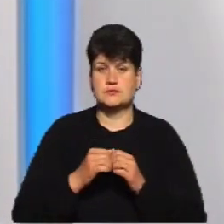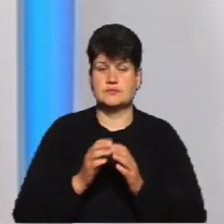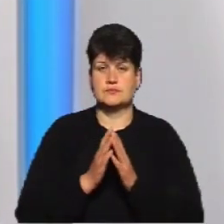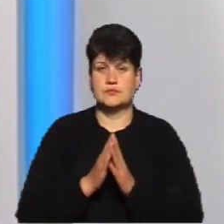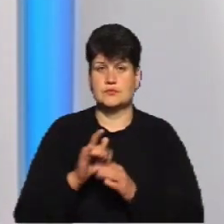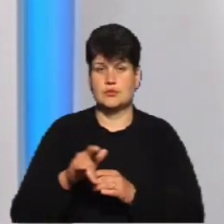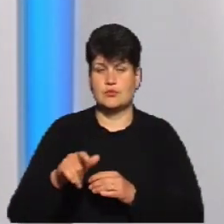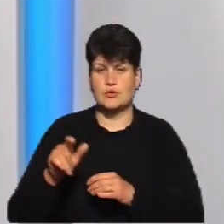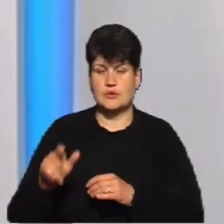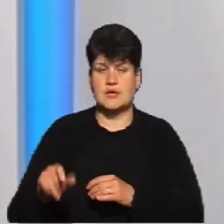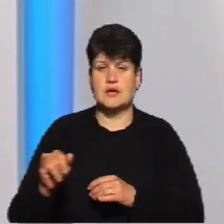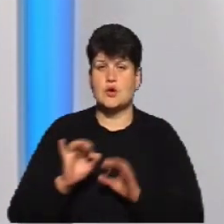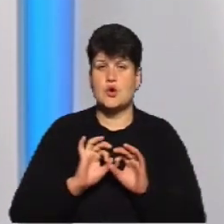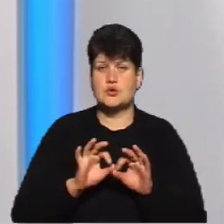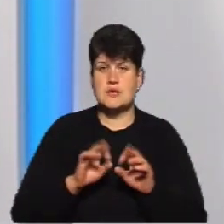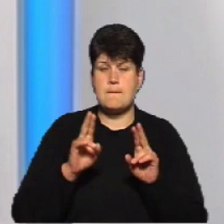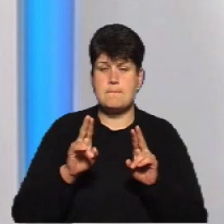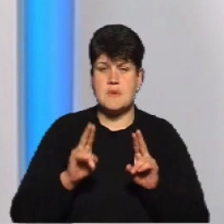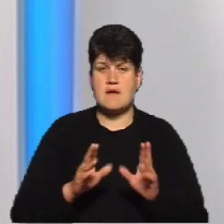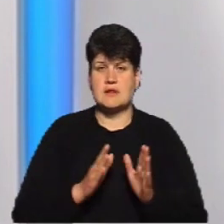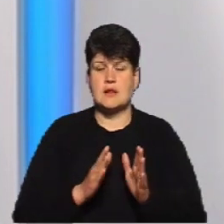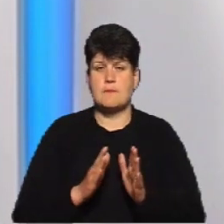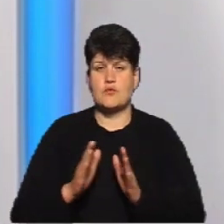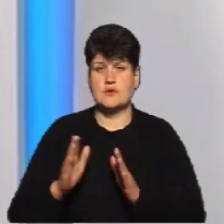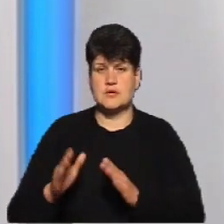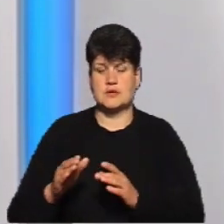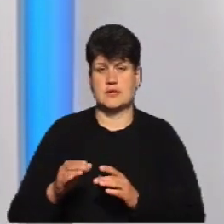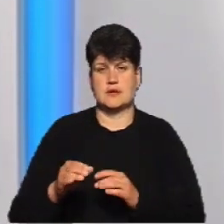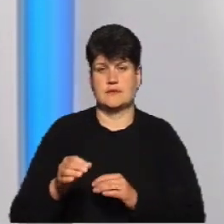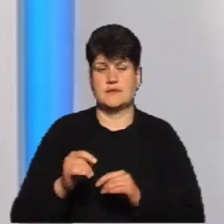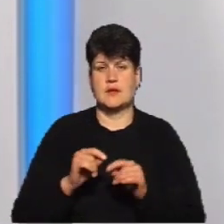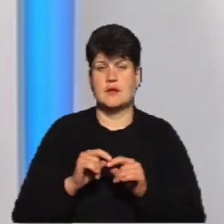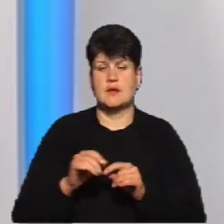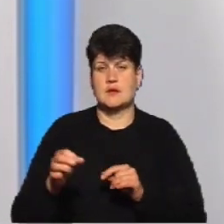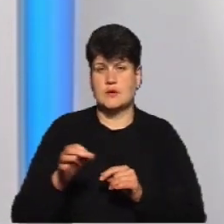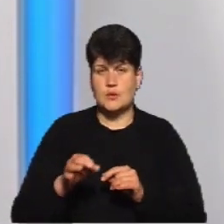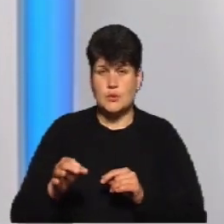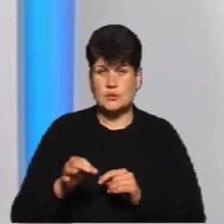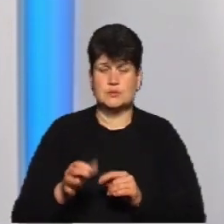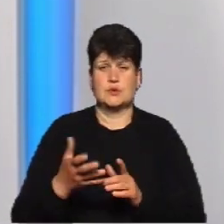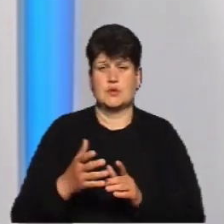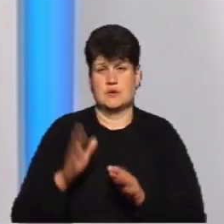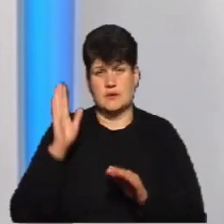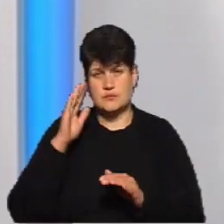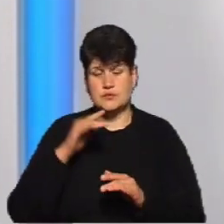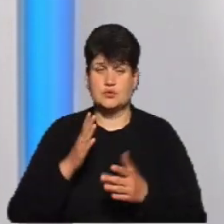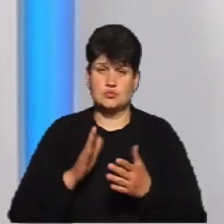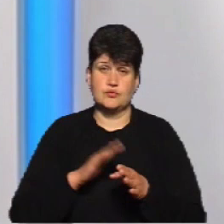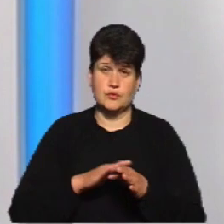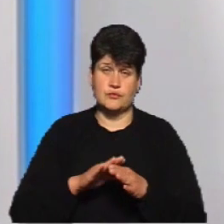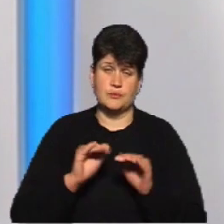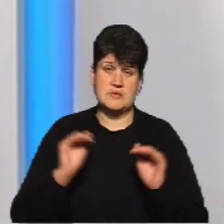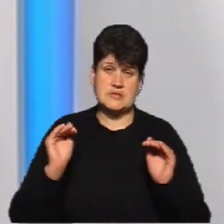і розказуємо правила поведінки на водних об'єктах. Якщо люди будуть їх дотримуватися, то думаю, що нам вдасться знизити